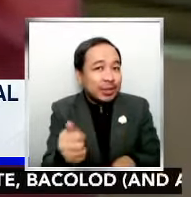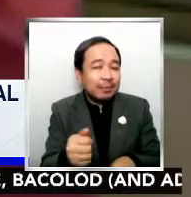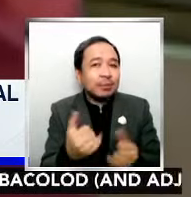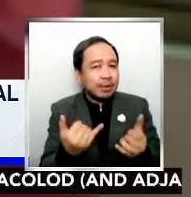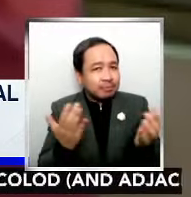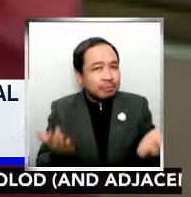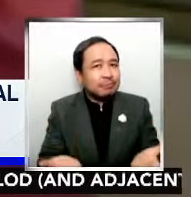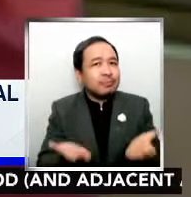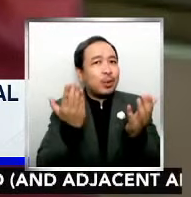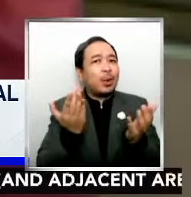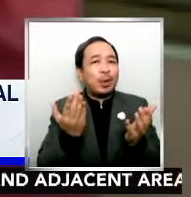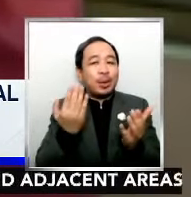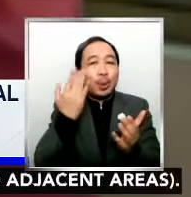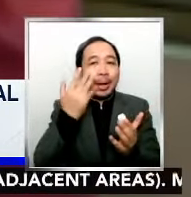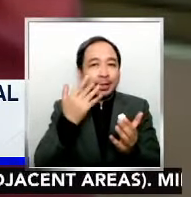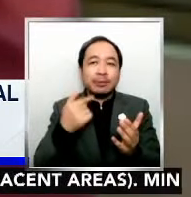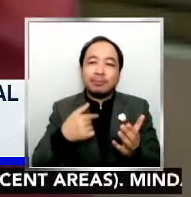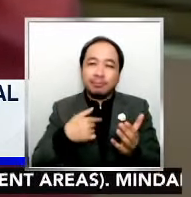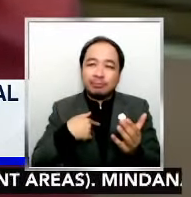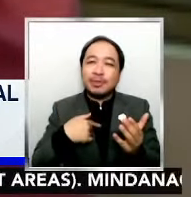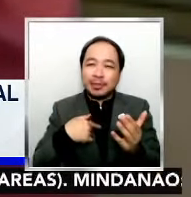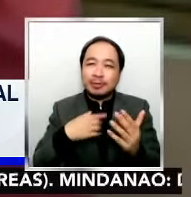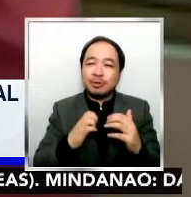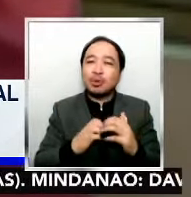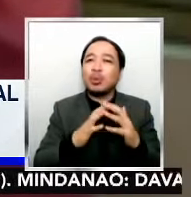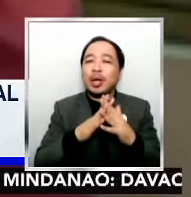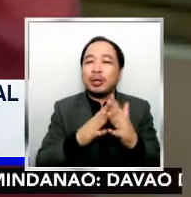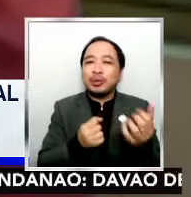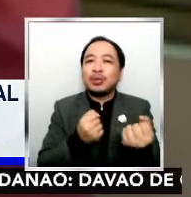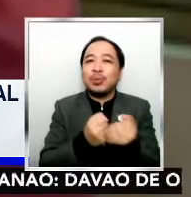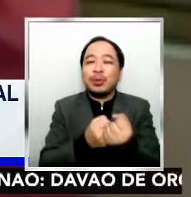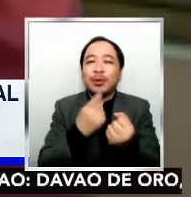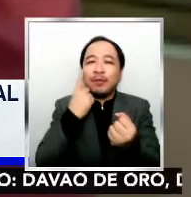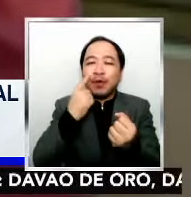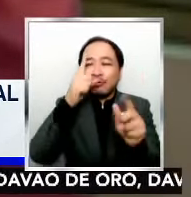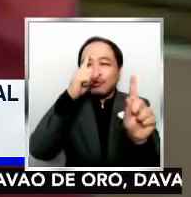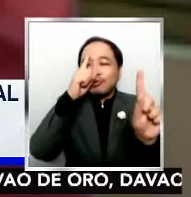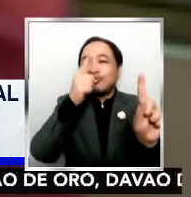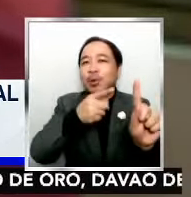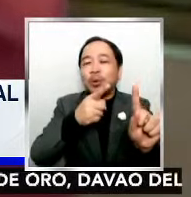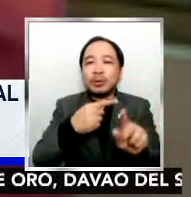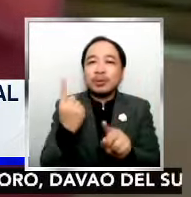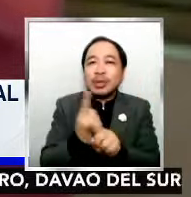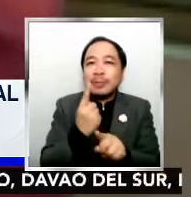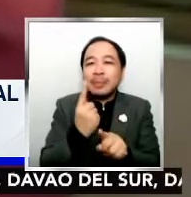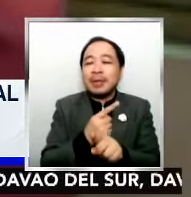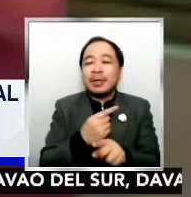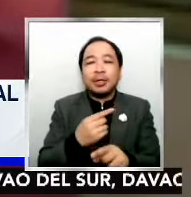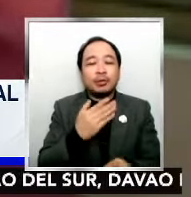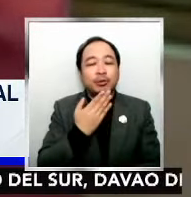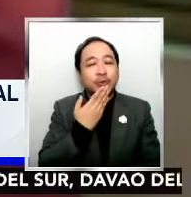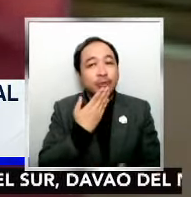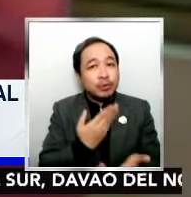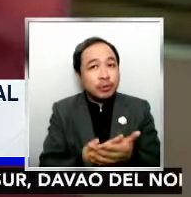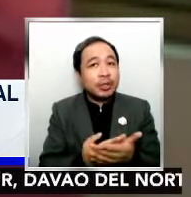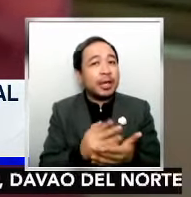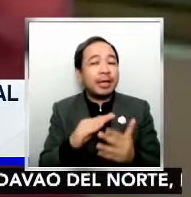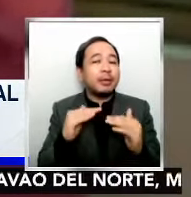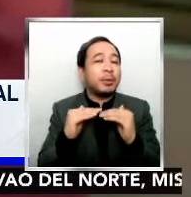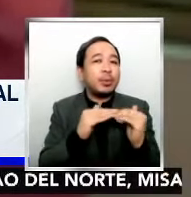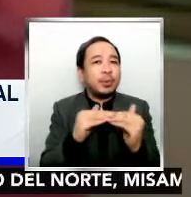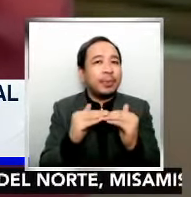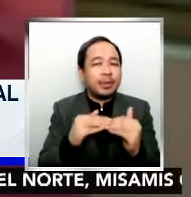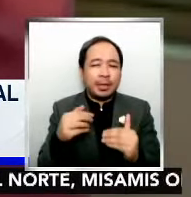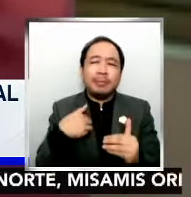dahil kasama nyo rin akong titindig para sa tama, mabuti at makatarungan. Tiwala akong kayang-kaya nating marating